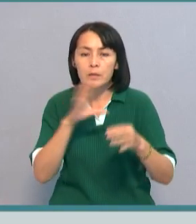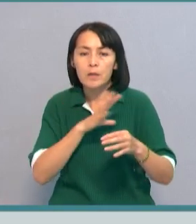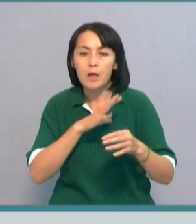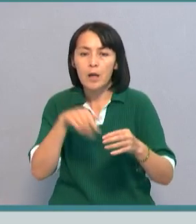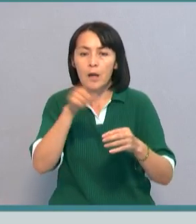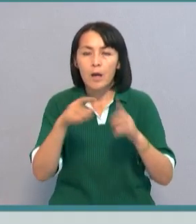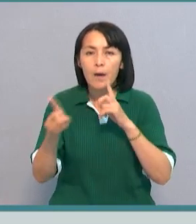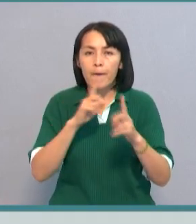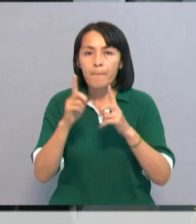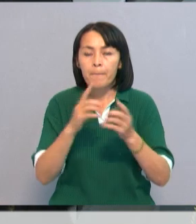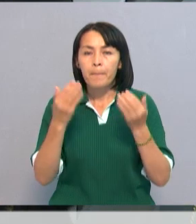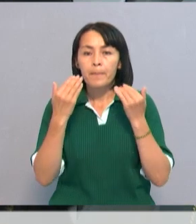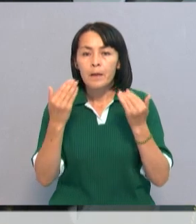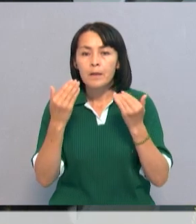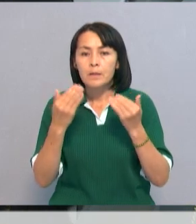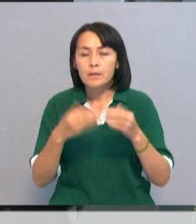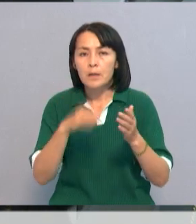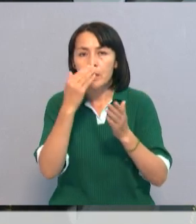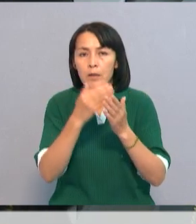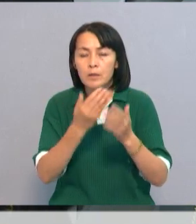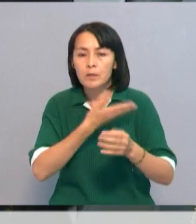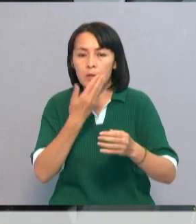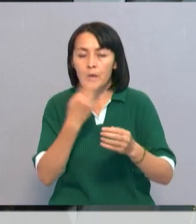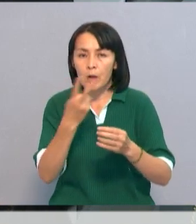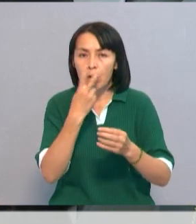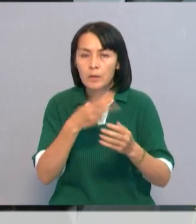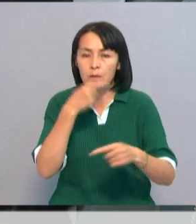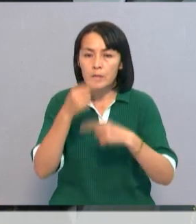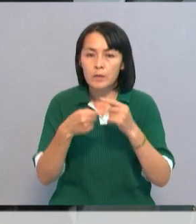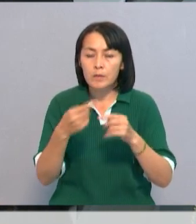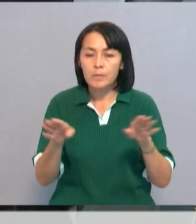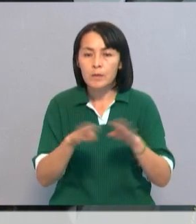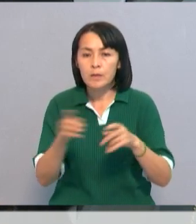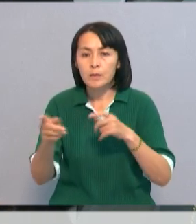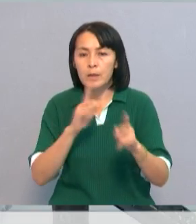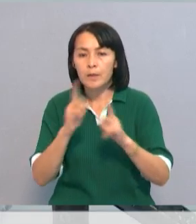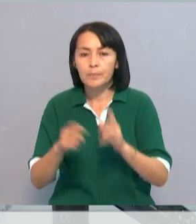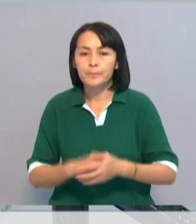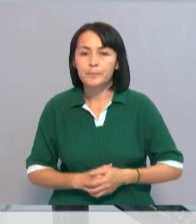Члены совета посчитали это критическим, отозвали доклад и решили пересмотреть его на следующем заседании.